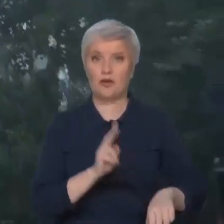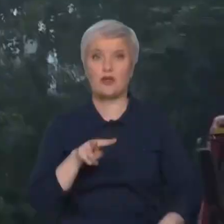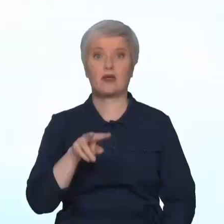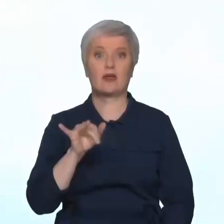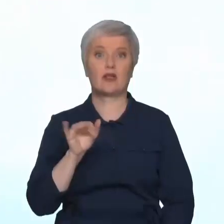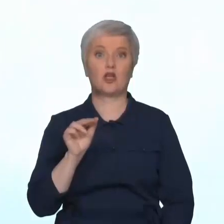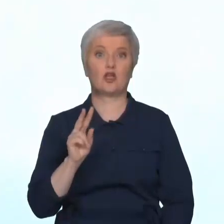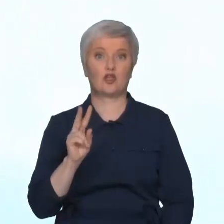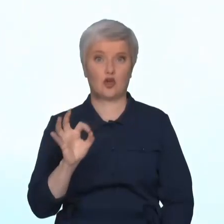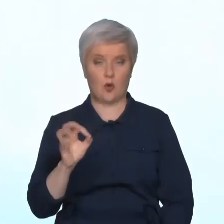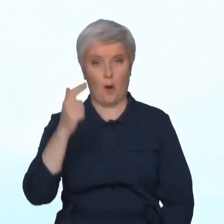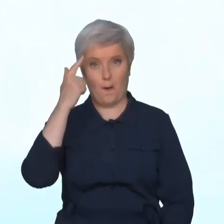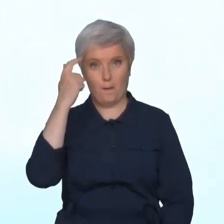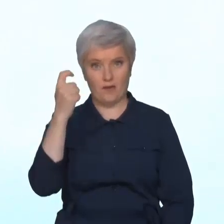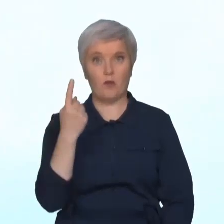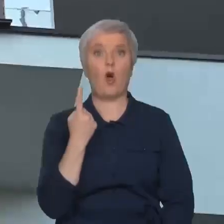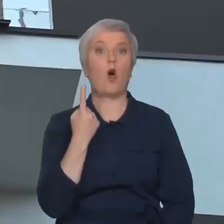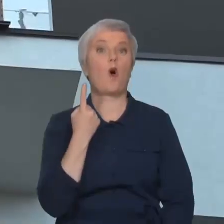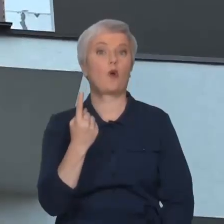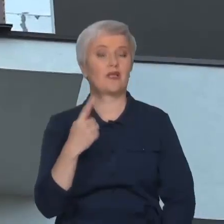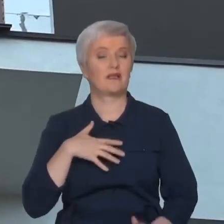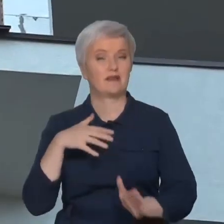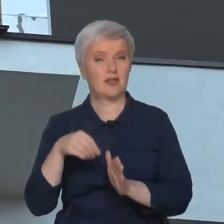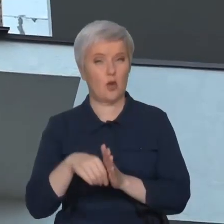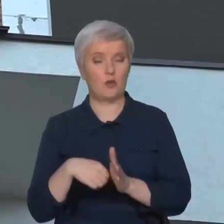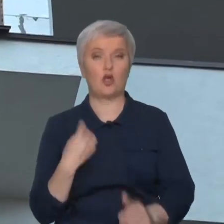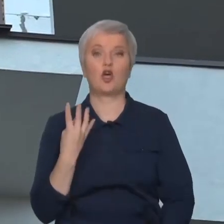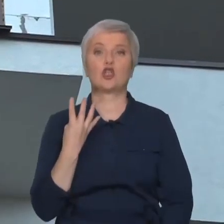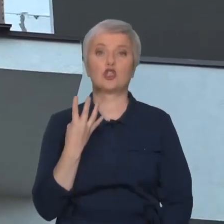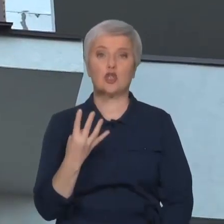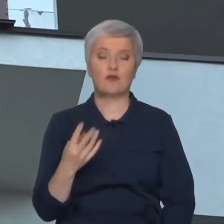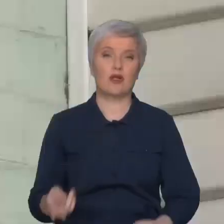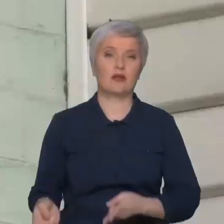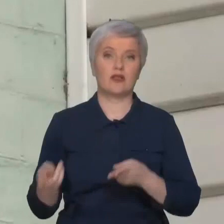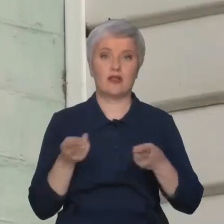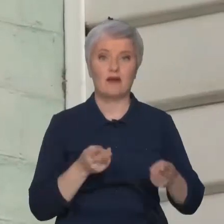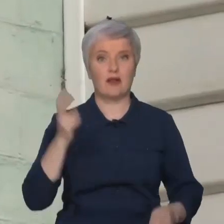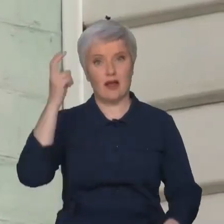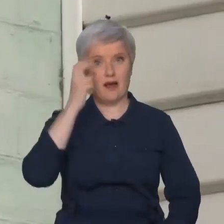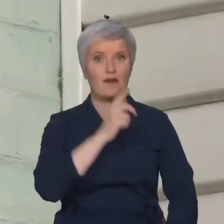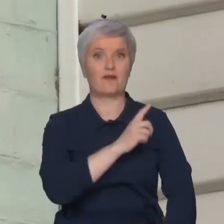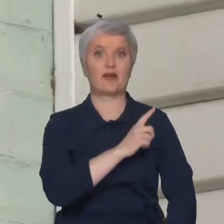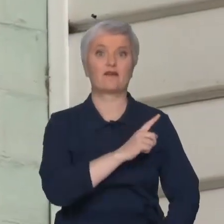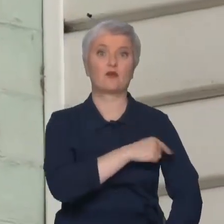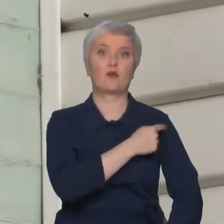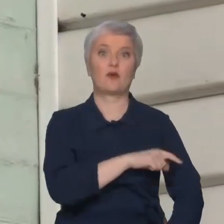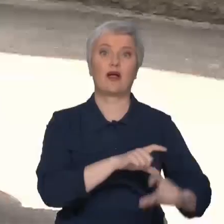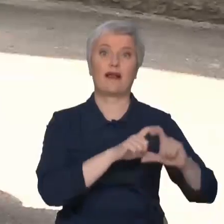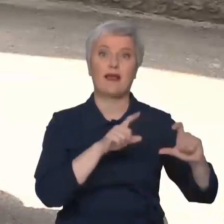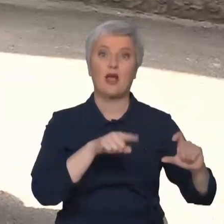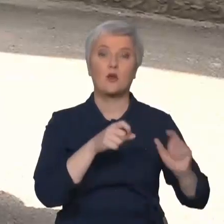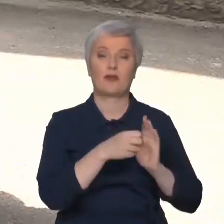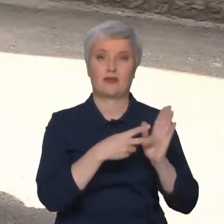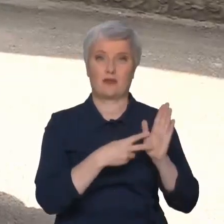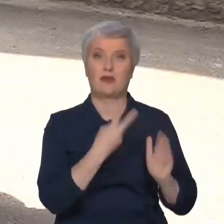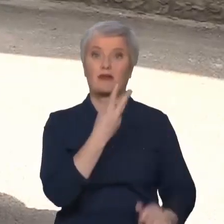Кличко повідомив про одного загиблого. Ще 4 мешканців будинку доставили в Київську клінічну лікарню номер 17. Серед